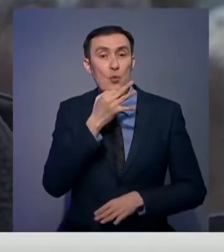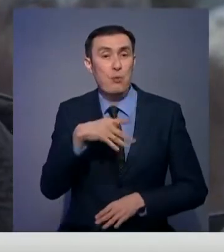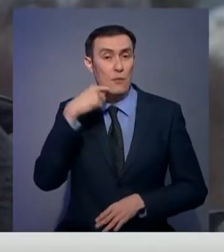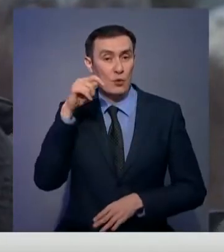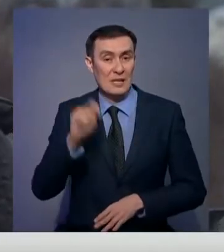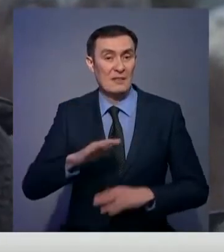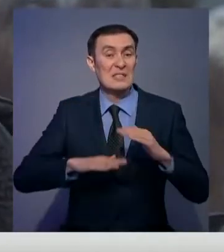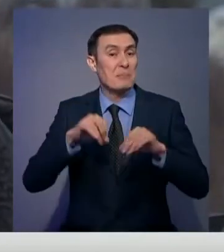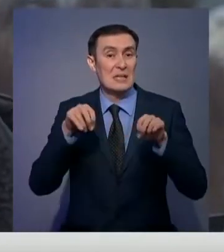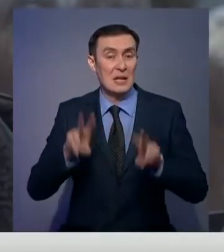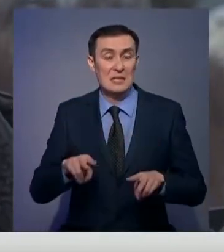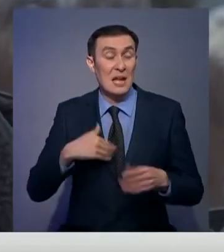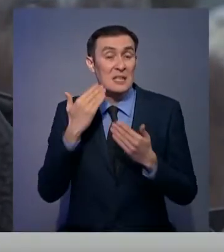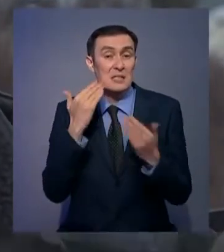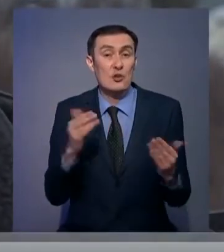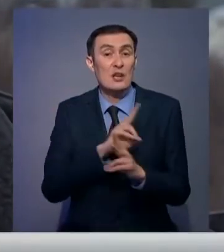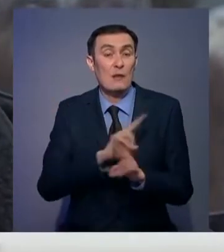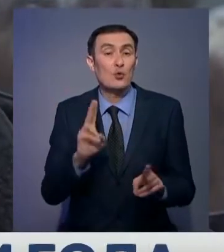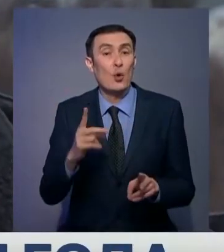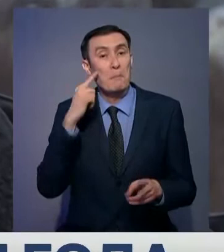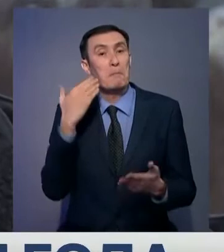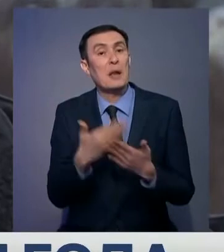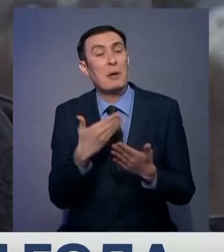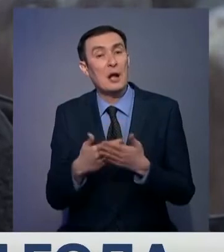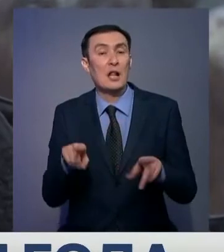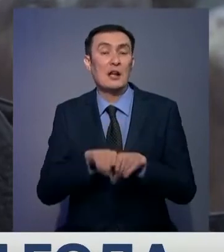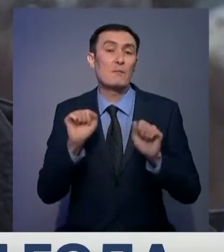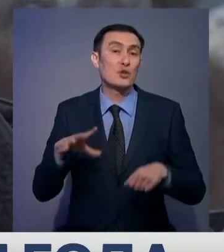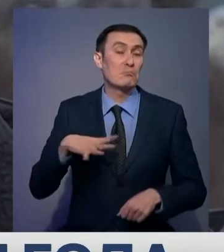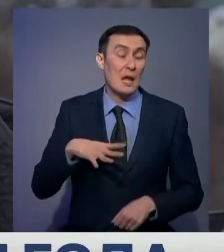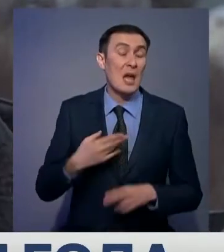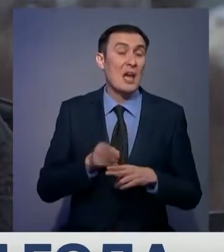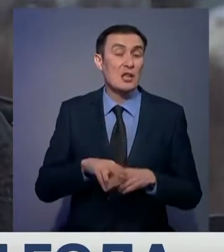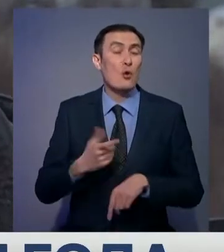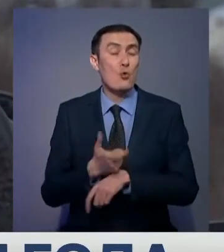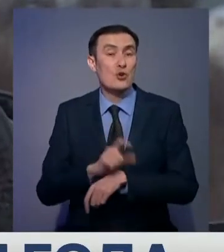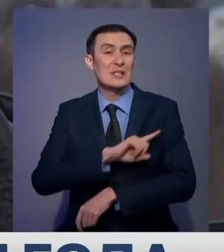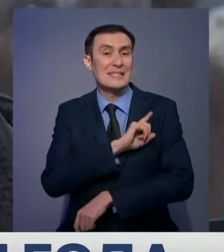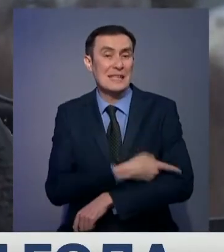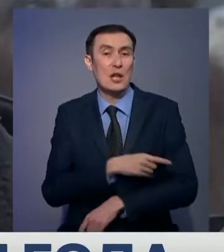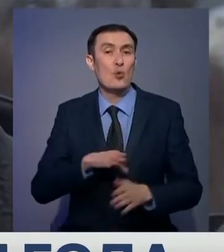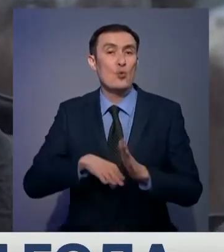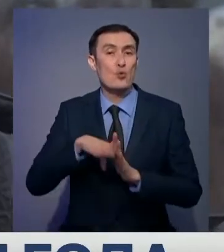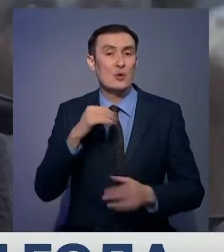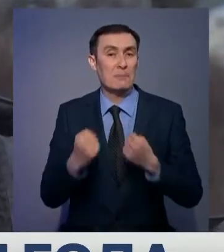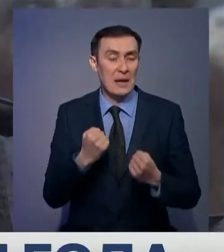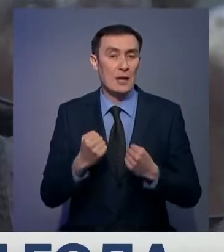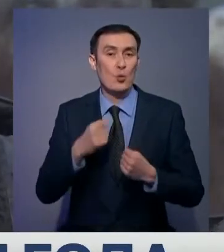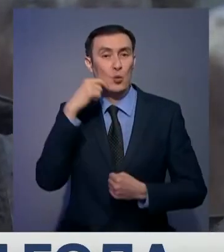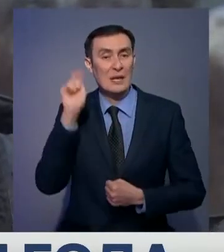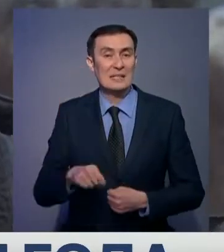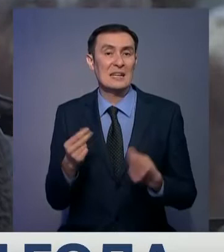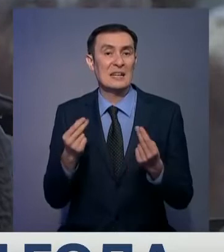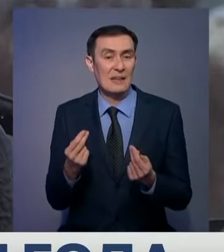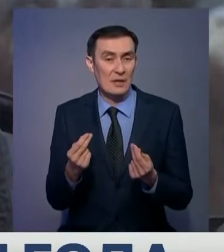украинского аналитика, я не знаю ни одного, кто предполагал такую ситуацию, это очень сильное укрепление украинской национальной валюты,